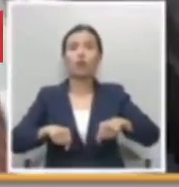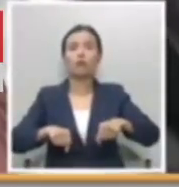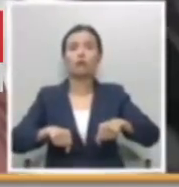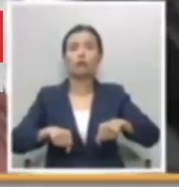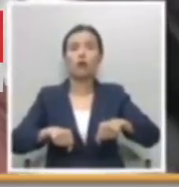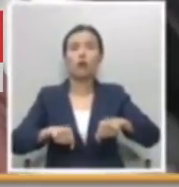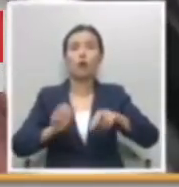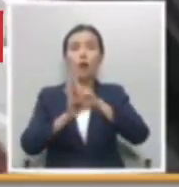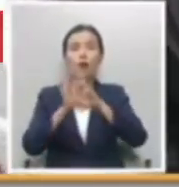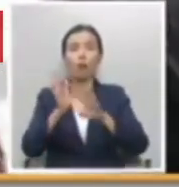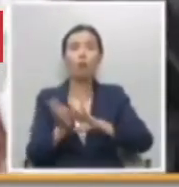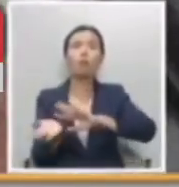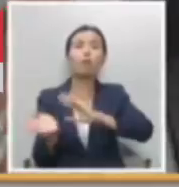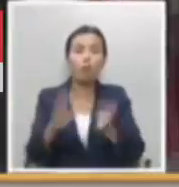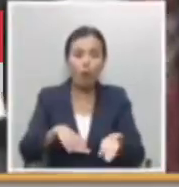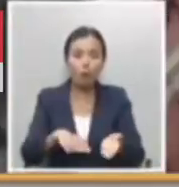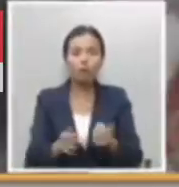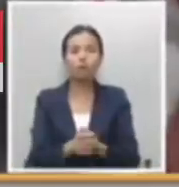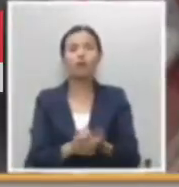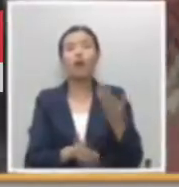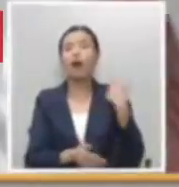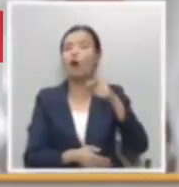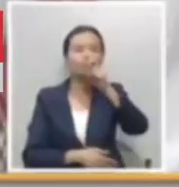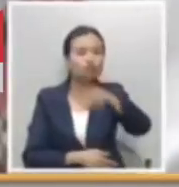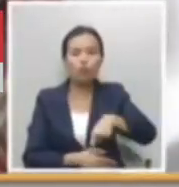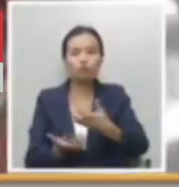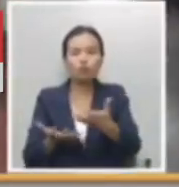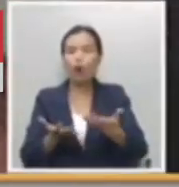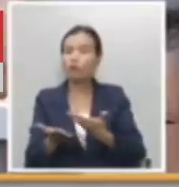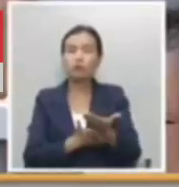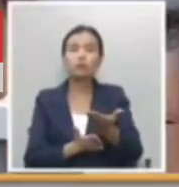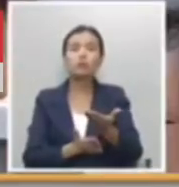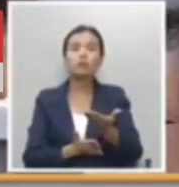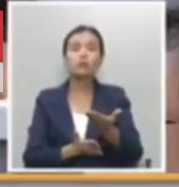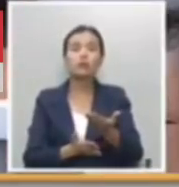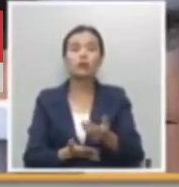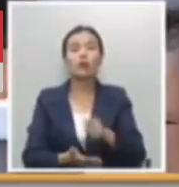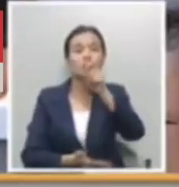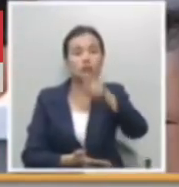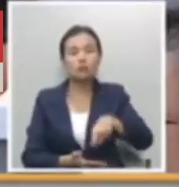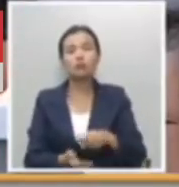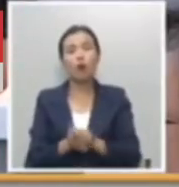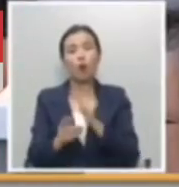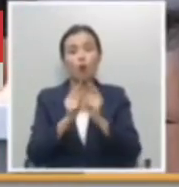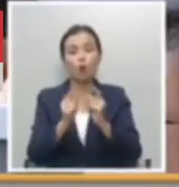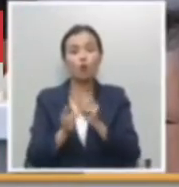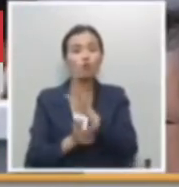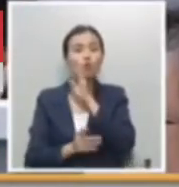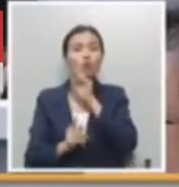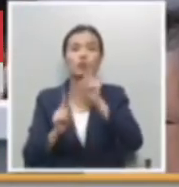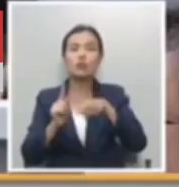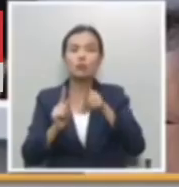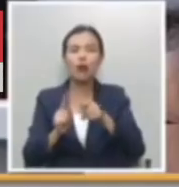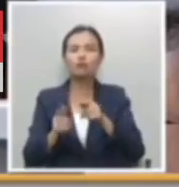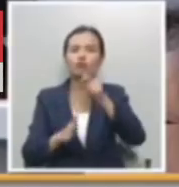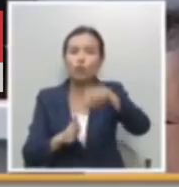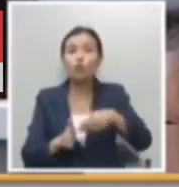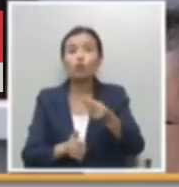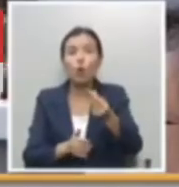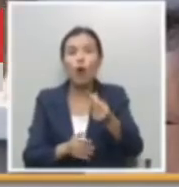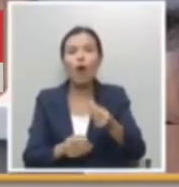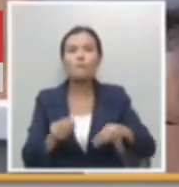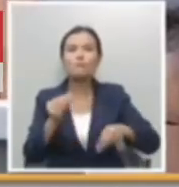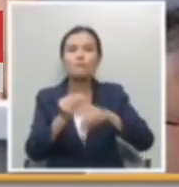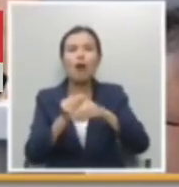ล่มถ้าไม่ล่มวันนั้นก็ไปลูดหมดแล้วก็มีการลูดบอกว่าตกลงกันว่าถ้าได้ 1,000 ลูดได้เท่าไหร่มีแถมเท่าไห